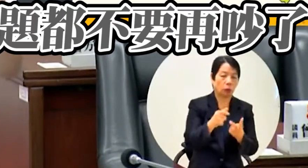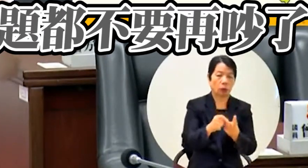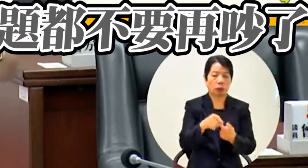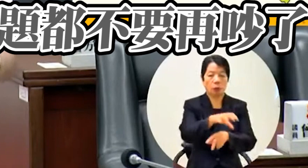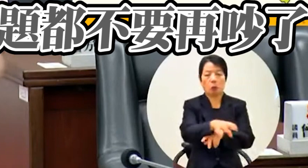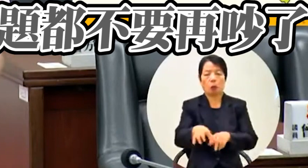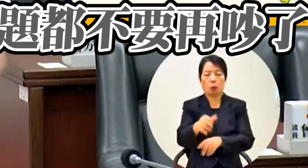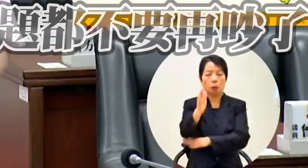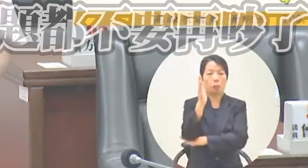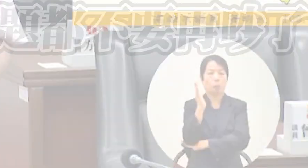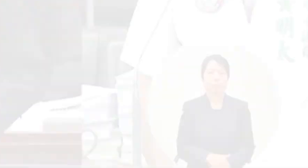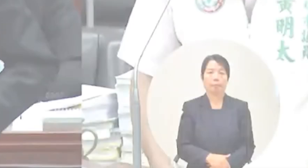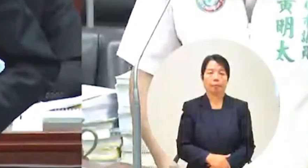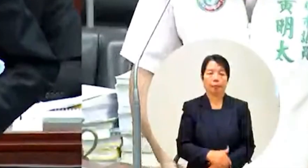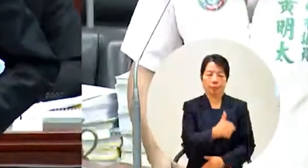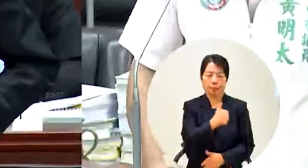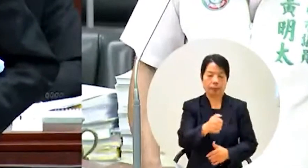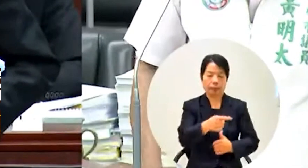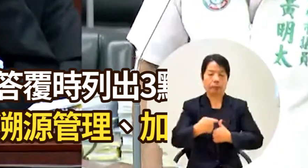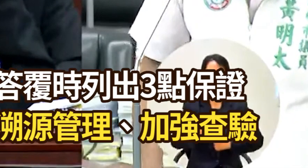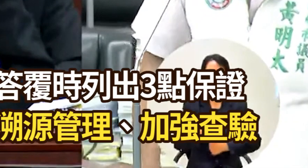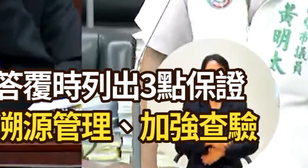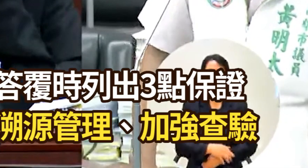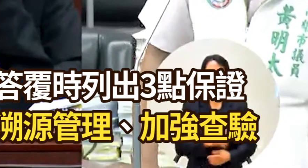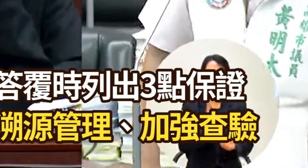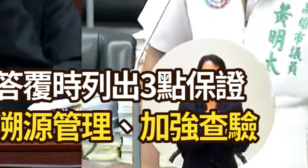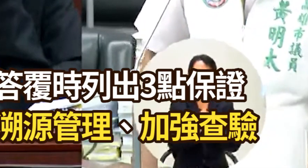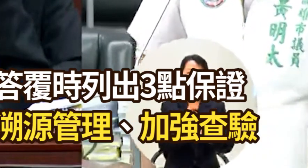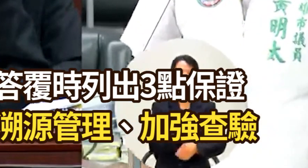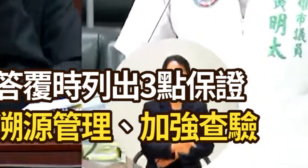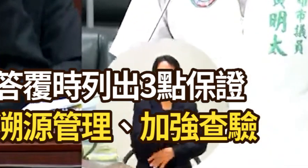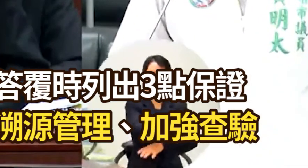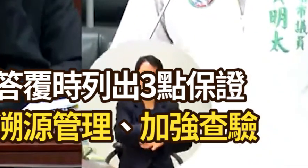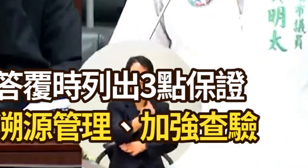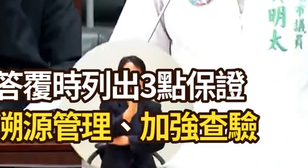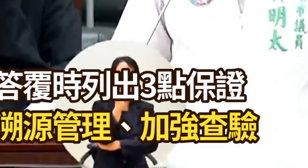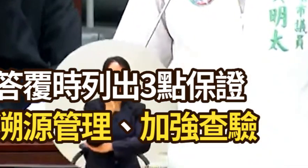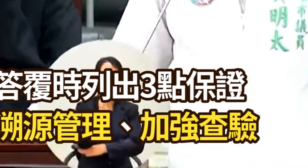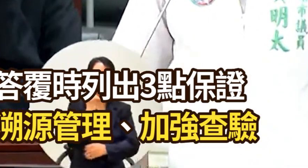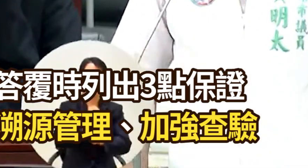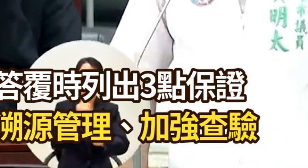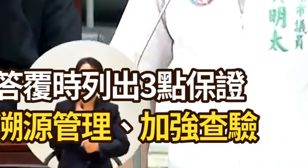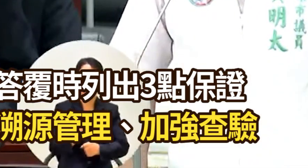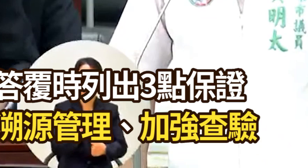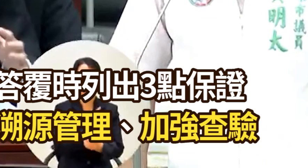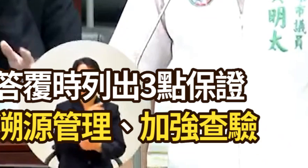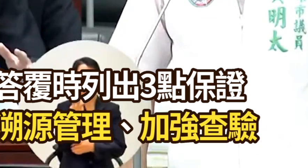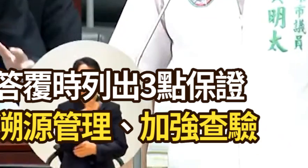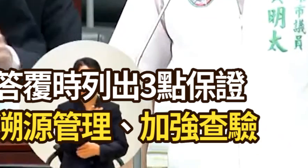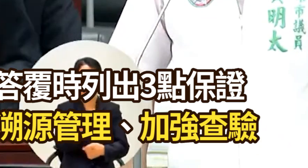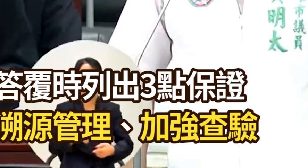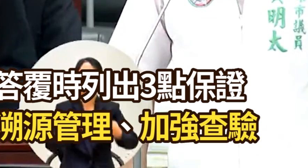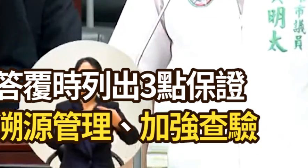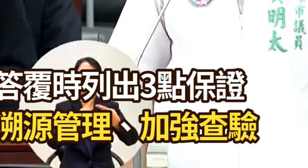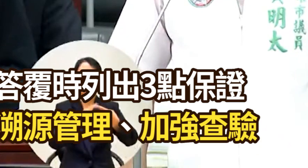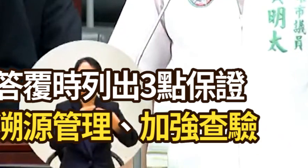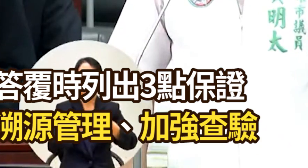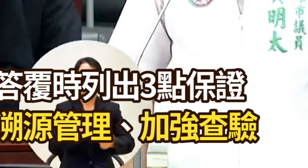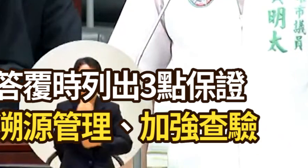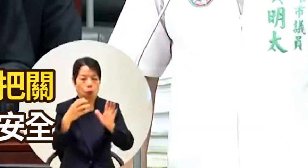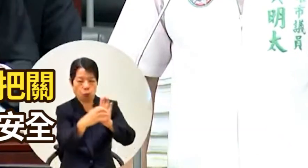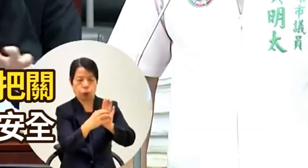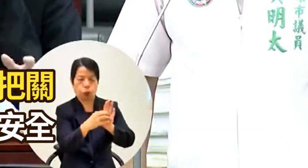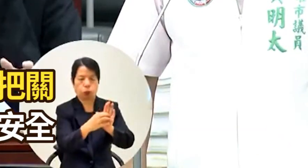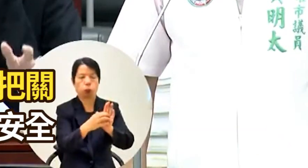题唔好个差。 我们地方政府要做的事情就是三件事情，哈，一个就是要落实标示，